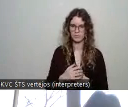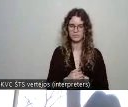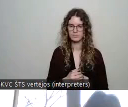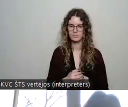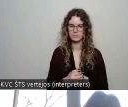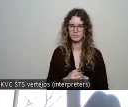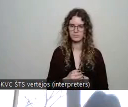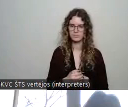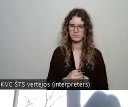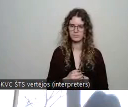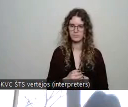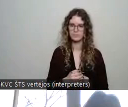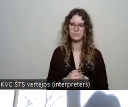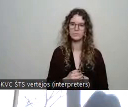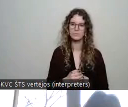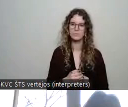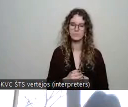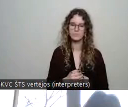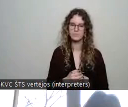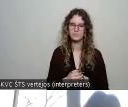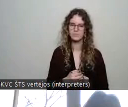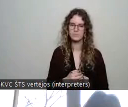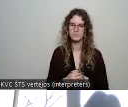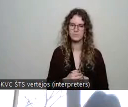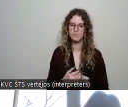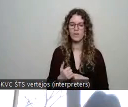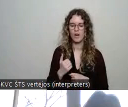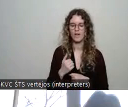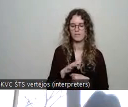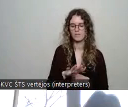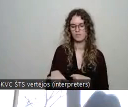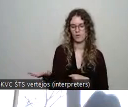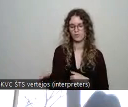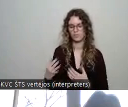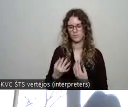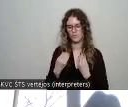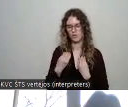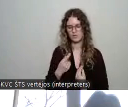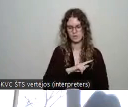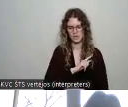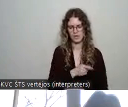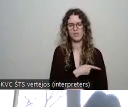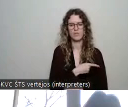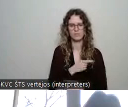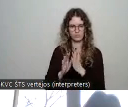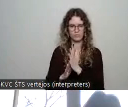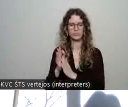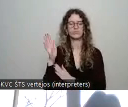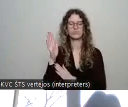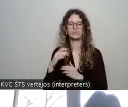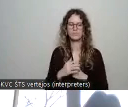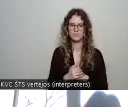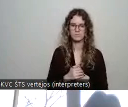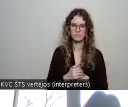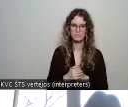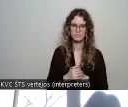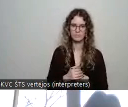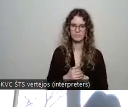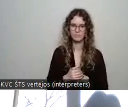kas užtikrina, kad mokinių mokymasis būtų sustiprintas tiek, kiek tai įmanoma. Periname